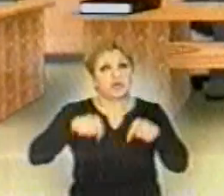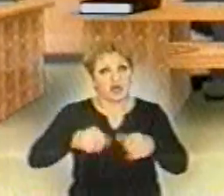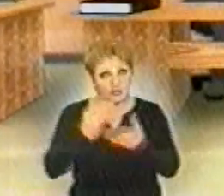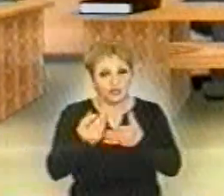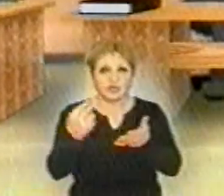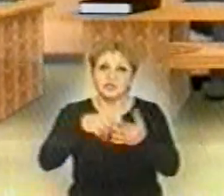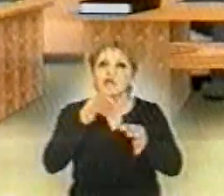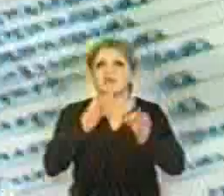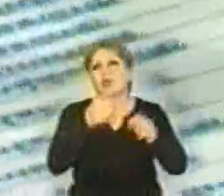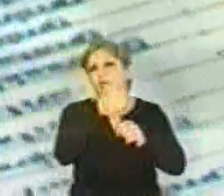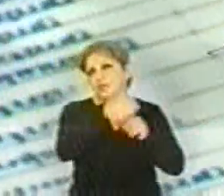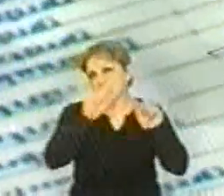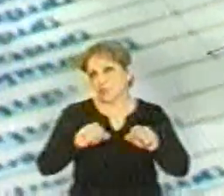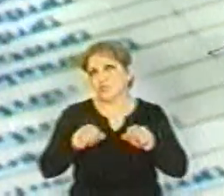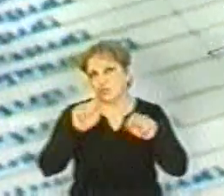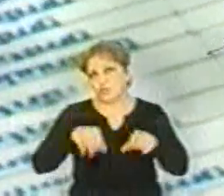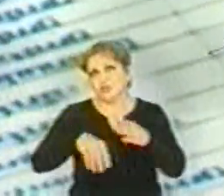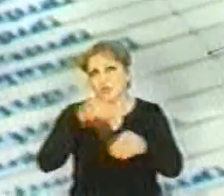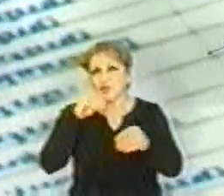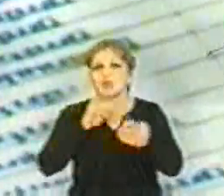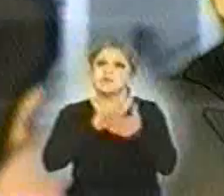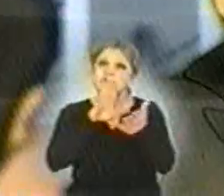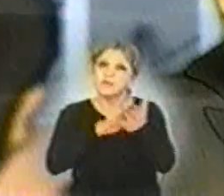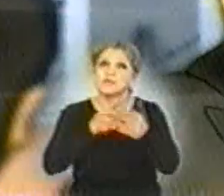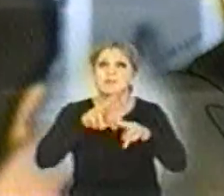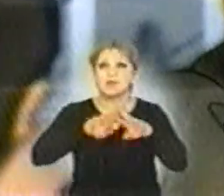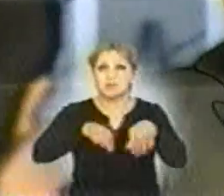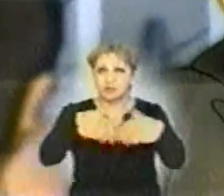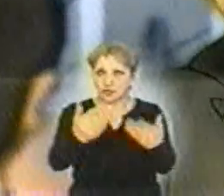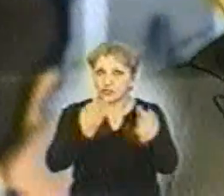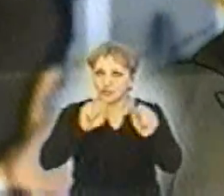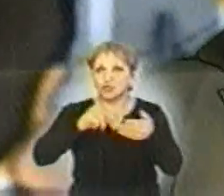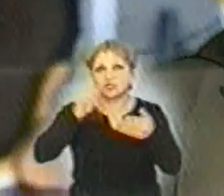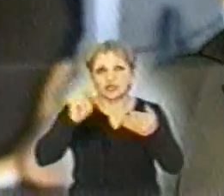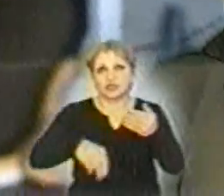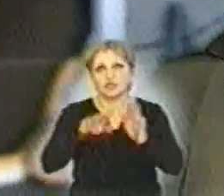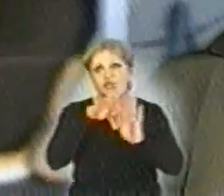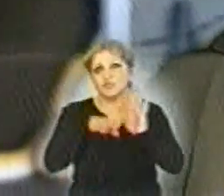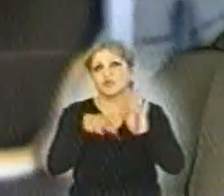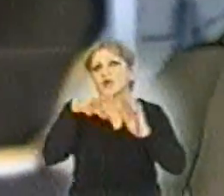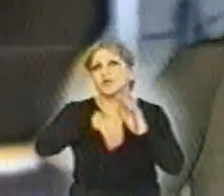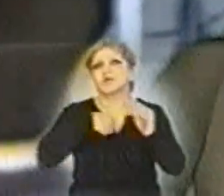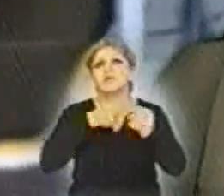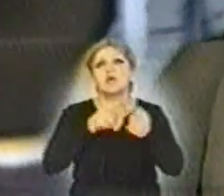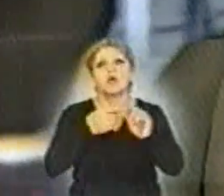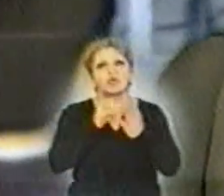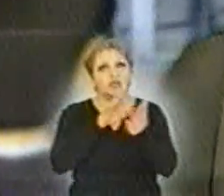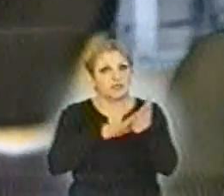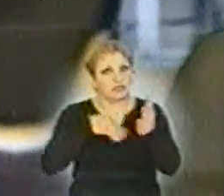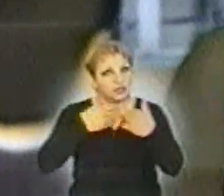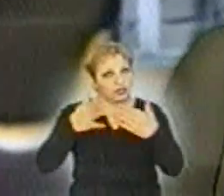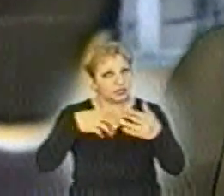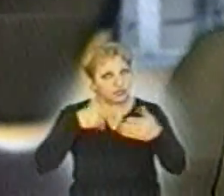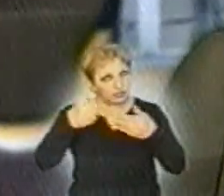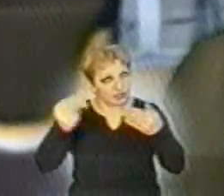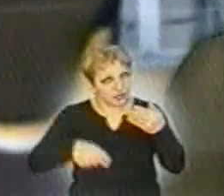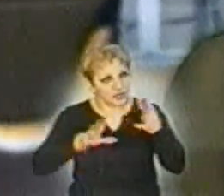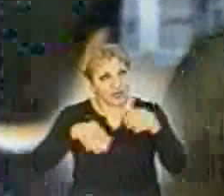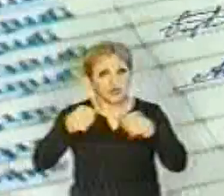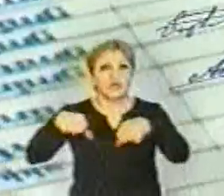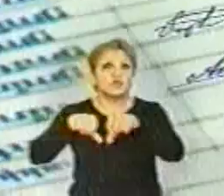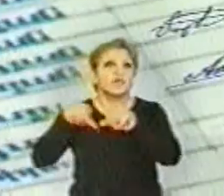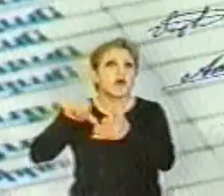եմ դատական կարգով։ Գրանցվելիս ներկայացնում եմ անձնագիրը և ստորագրում ընտրողների ցուցակում լրացված իմ տվյալների դիմաց։ Հանձնաժողովի